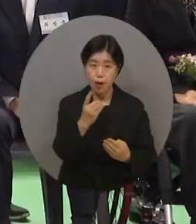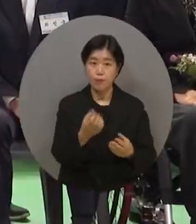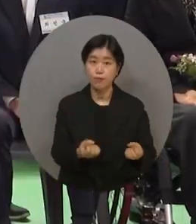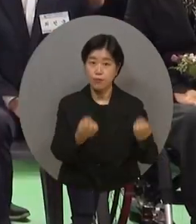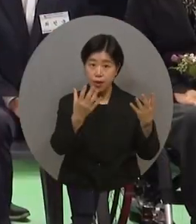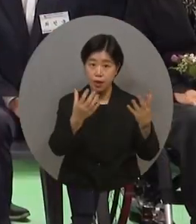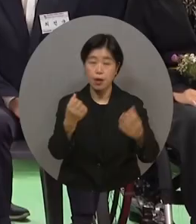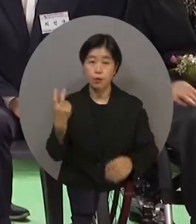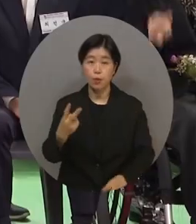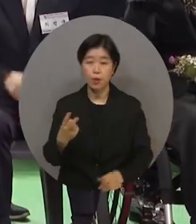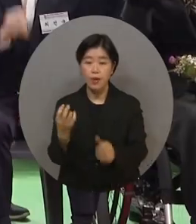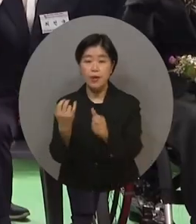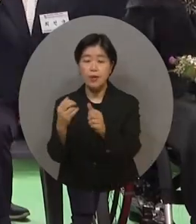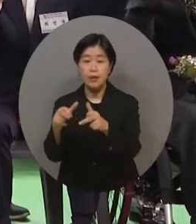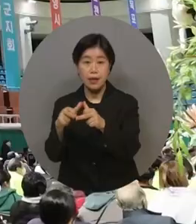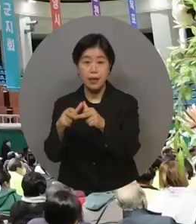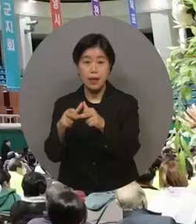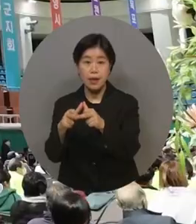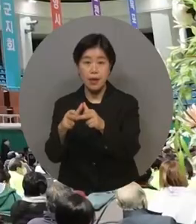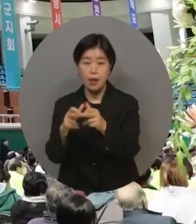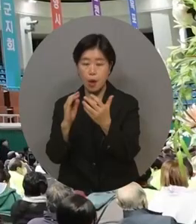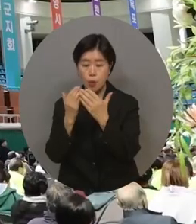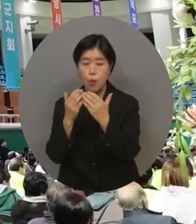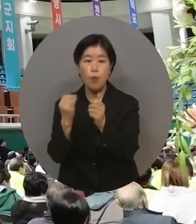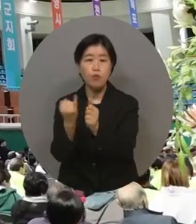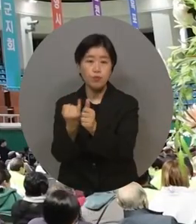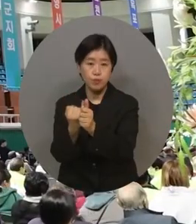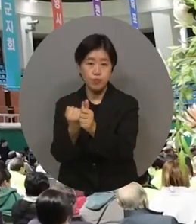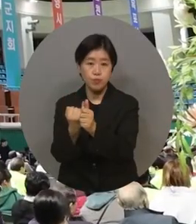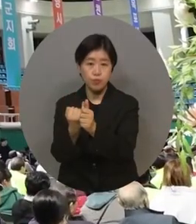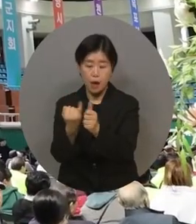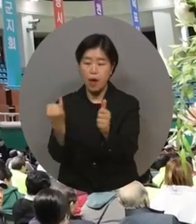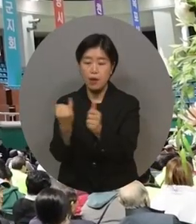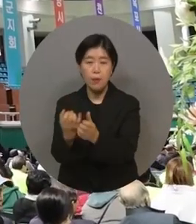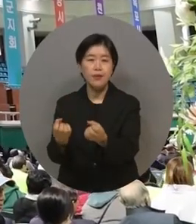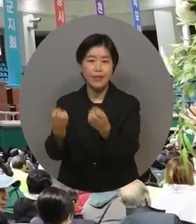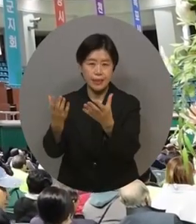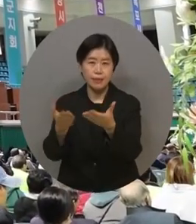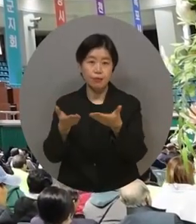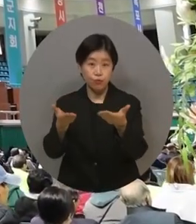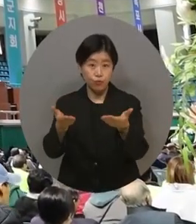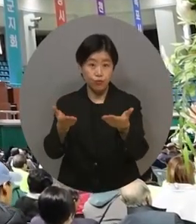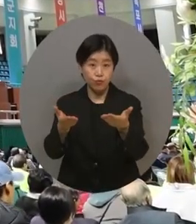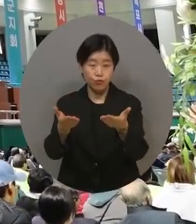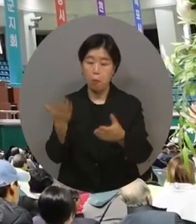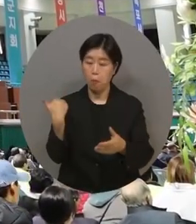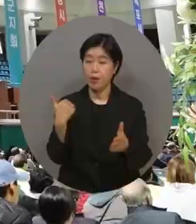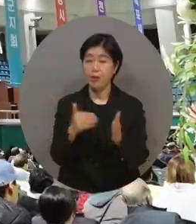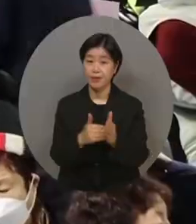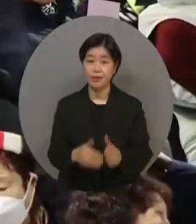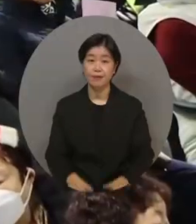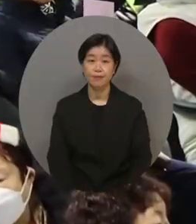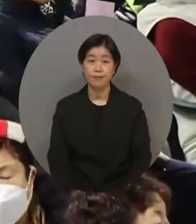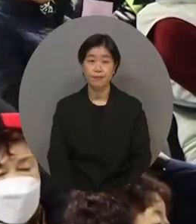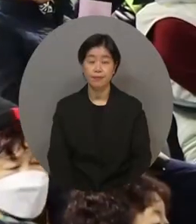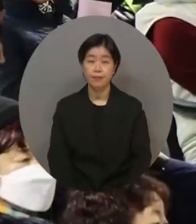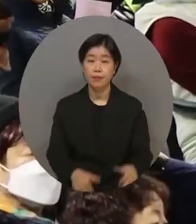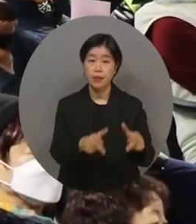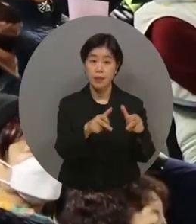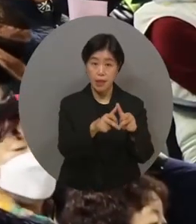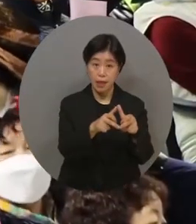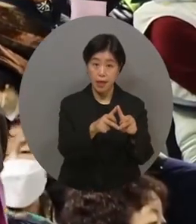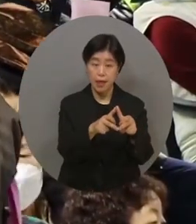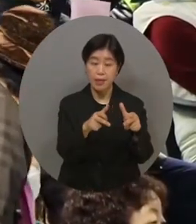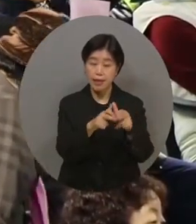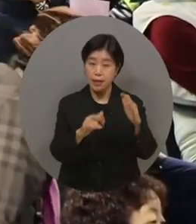장애인 동거부부 합동 결혼식이 지난 23일 순천시 팔마체육관에서 열렸습니다. 장애인과